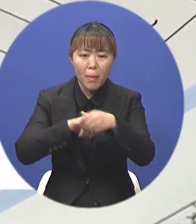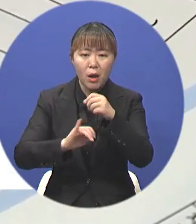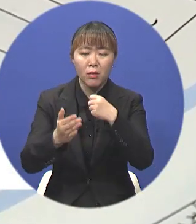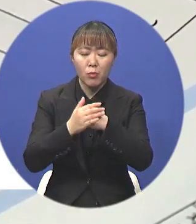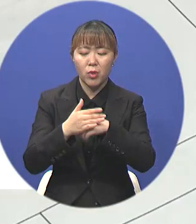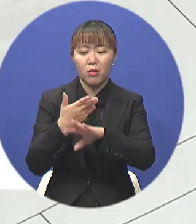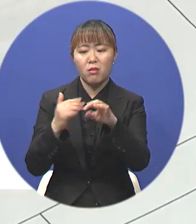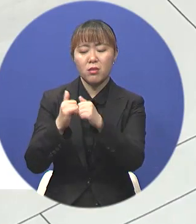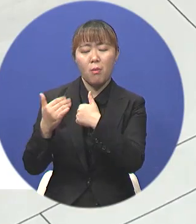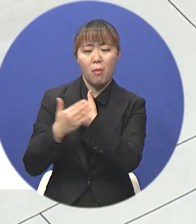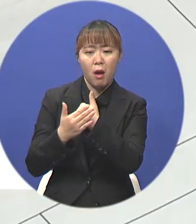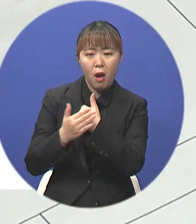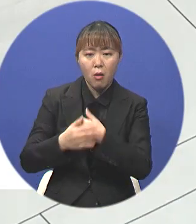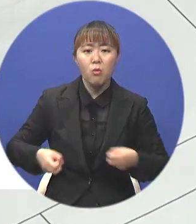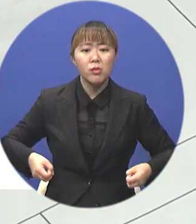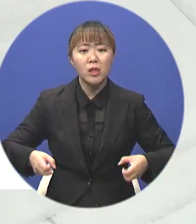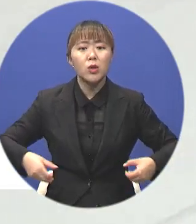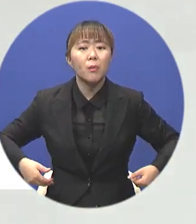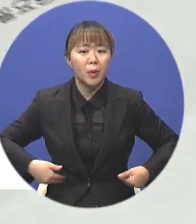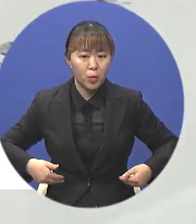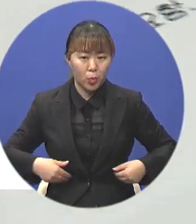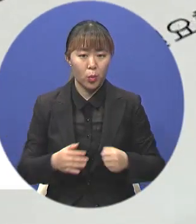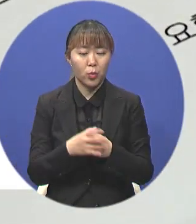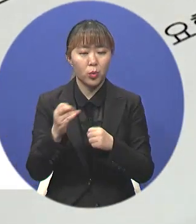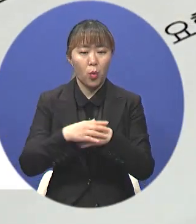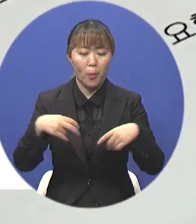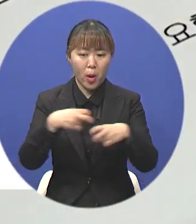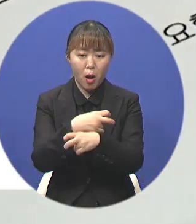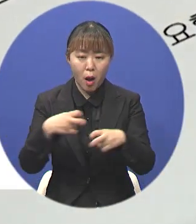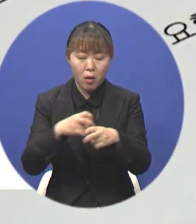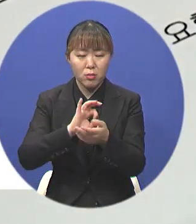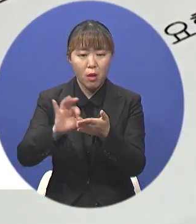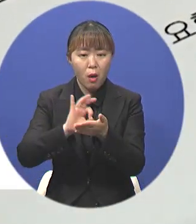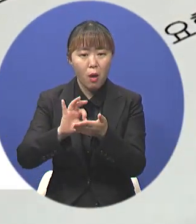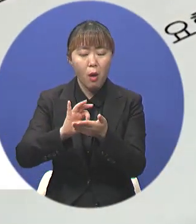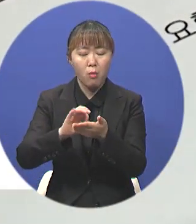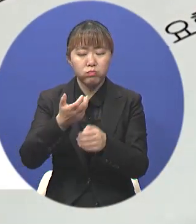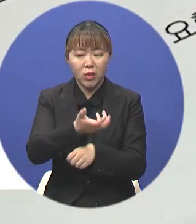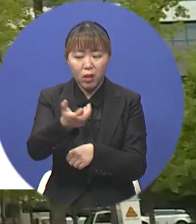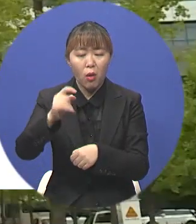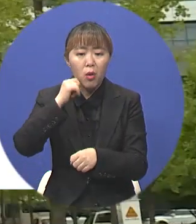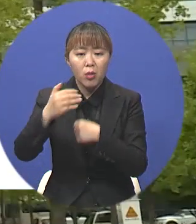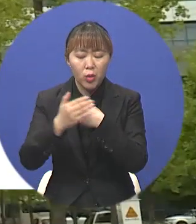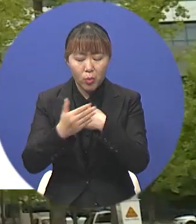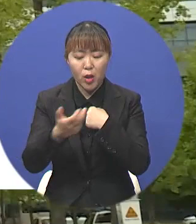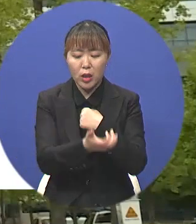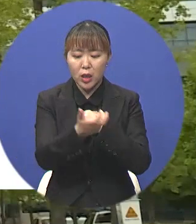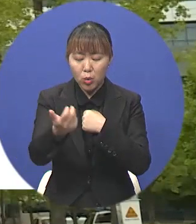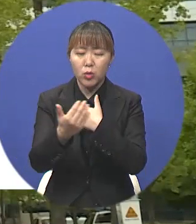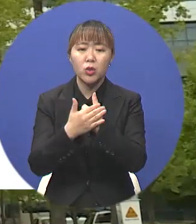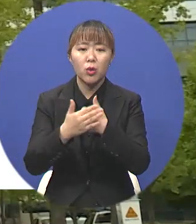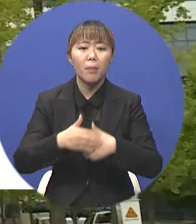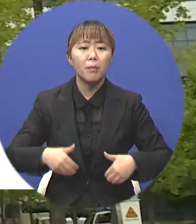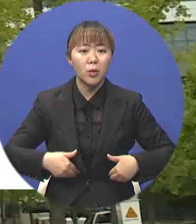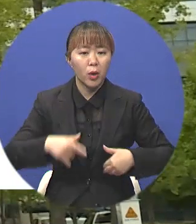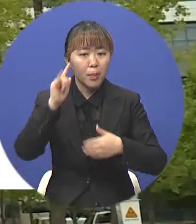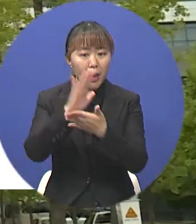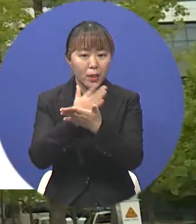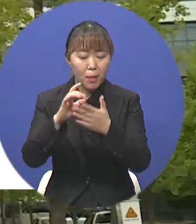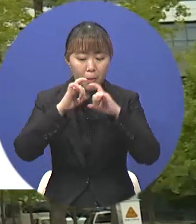보호자의 부축이나 휠체어가 필요하며 대중교통의 이동이 불가능해 이동지원이 필요하다는 판단이